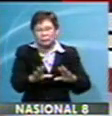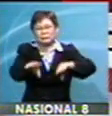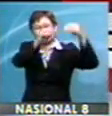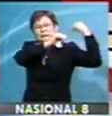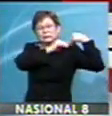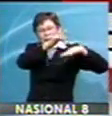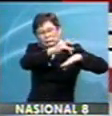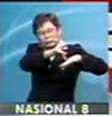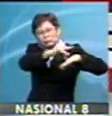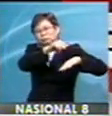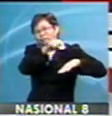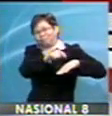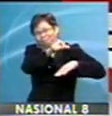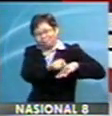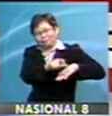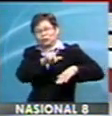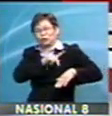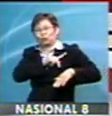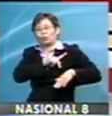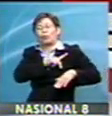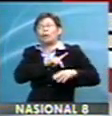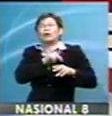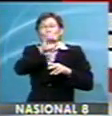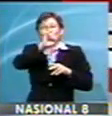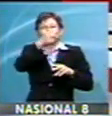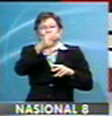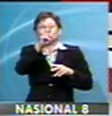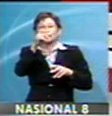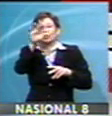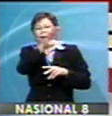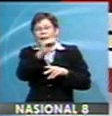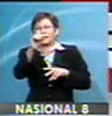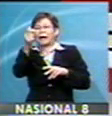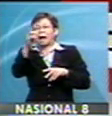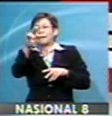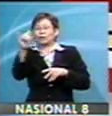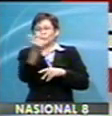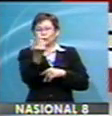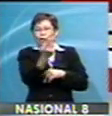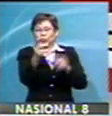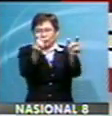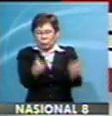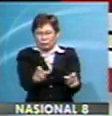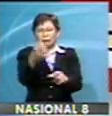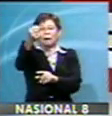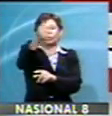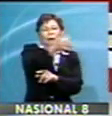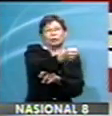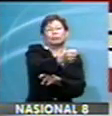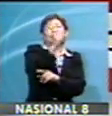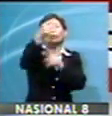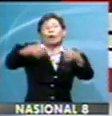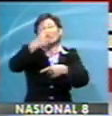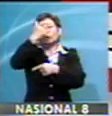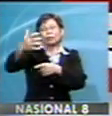kekosongan yang ditinggalkan ketua pasukan syukur AD dan dan Amri Yahya kedua-dua pemain tersebut digantung satu perlawanan selepas